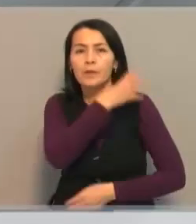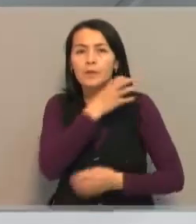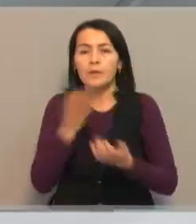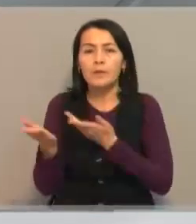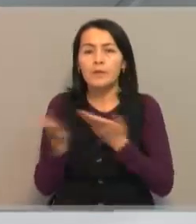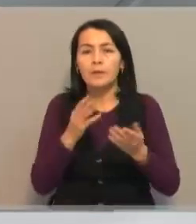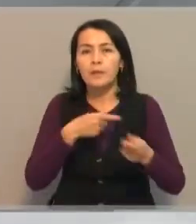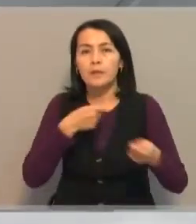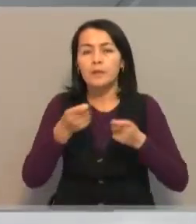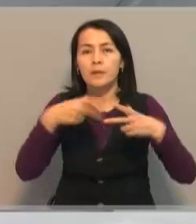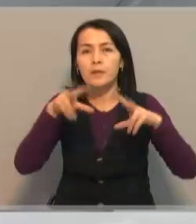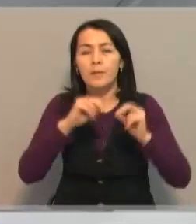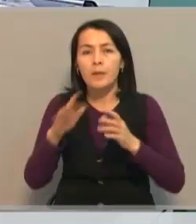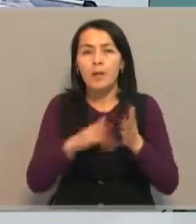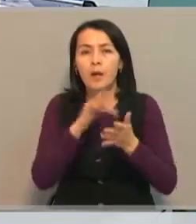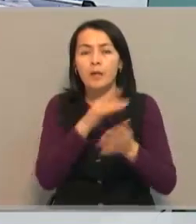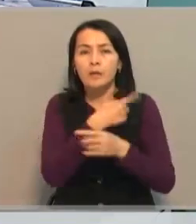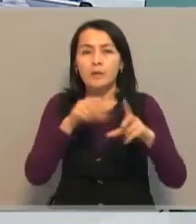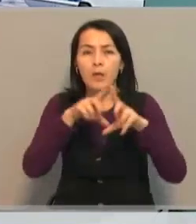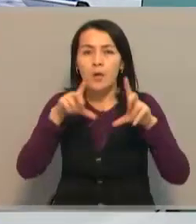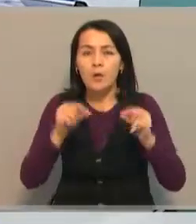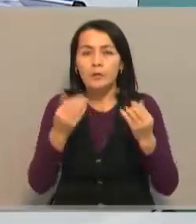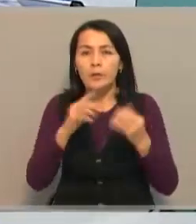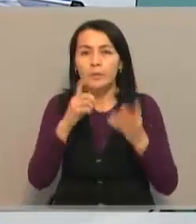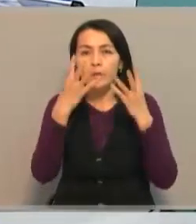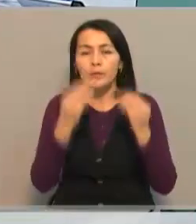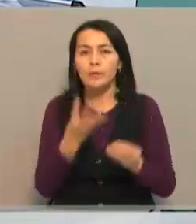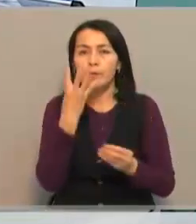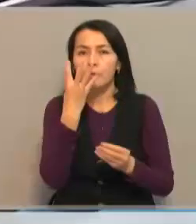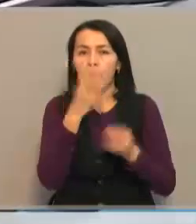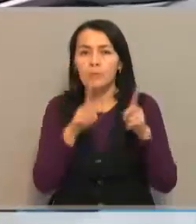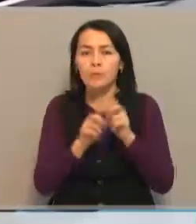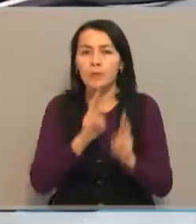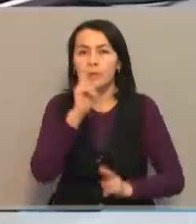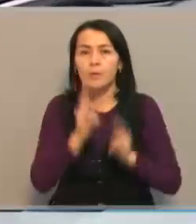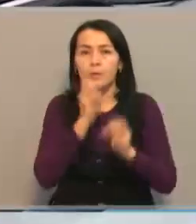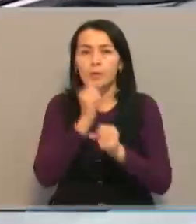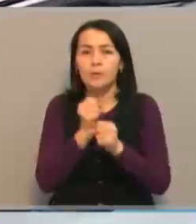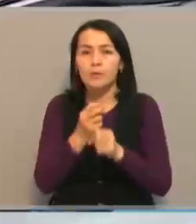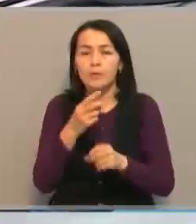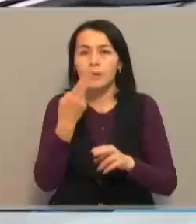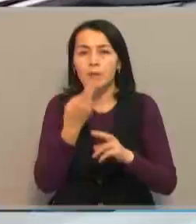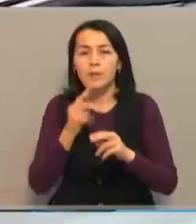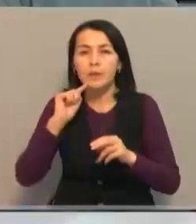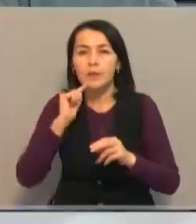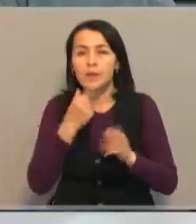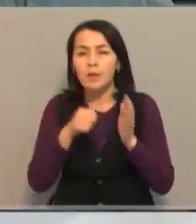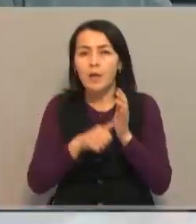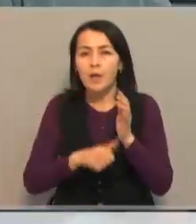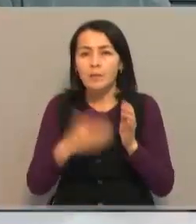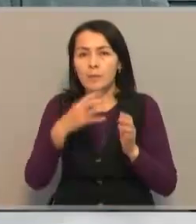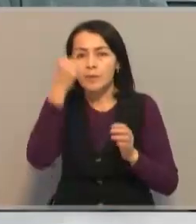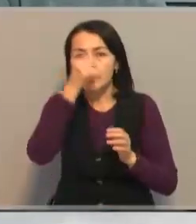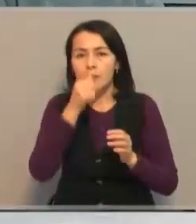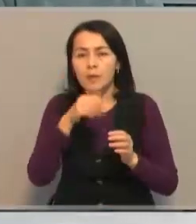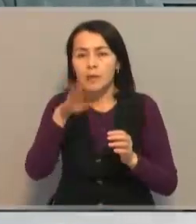Санкт-Петербурдан келген жетекші мамандар қалалық онкологиялық орталығында бір күнде 4-1-дей ота жасады. Соның ең күрделісі 65 жастағы